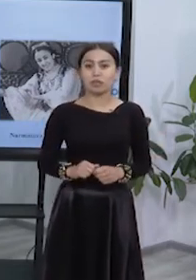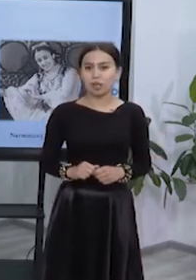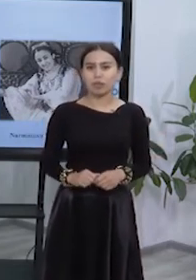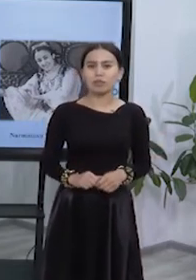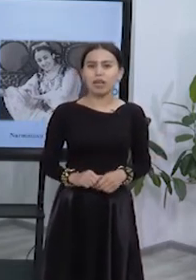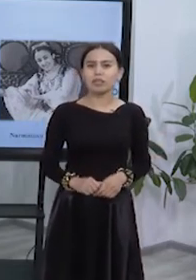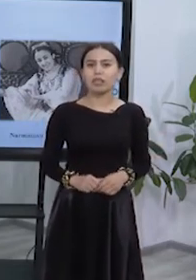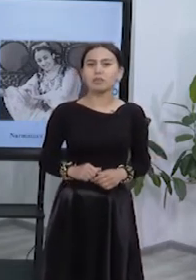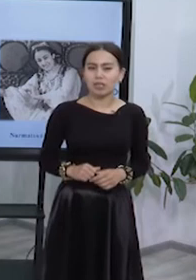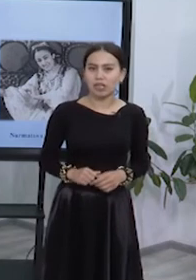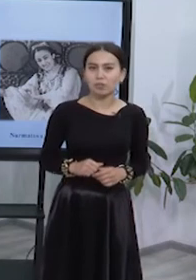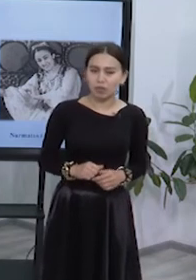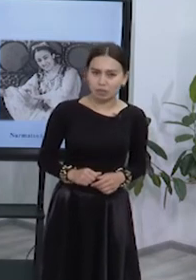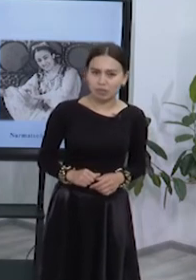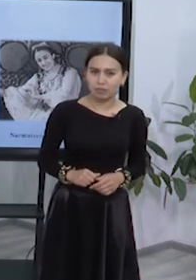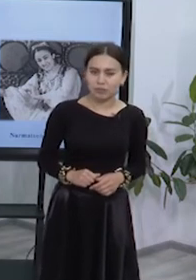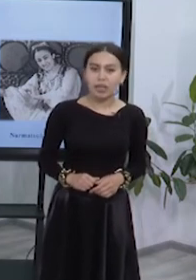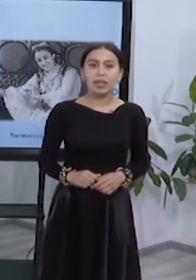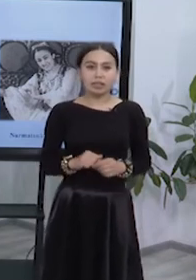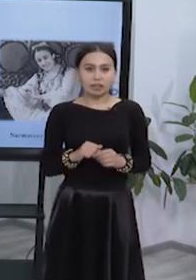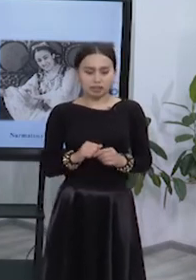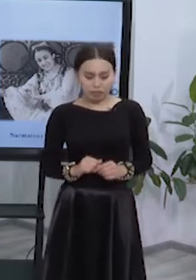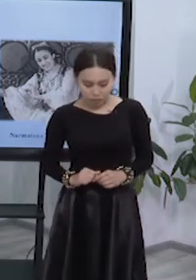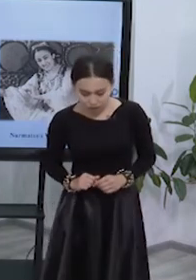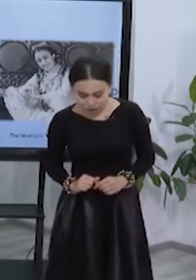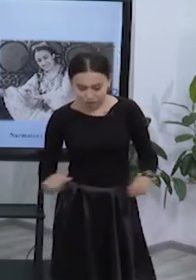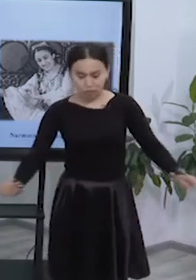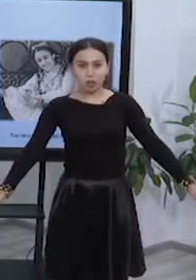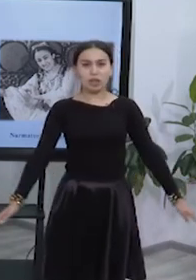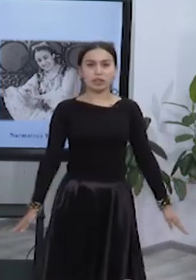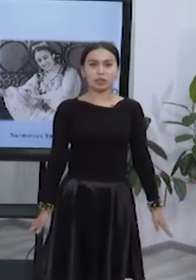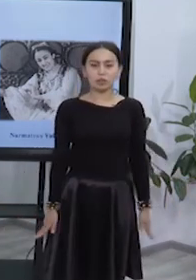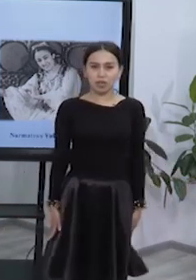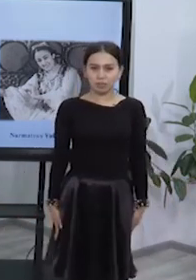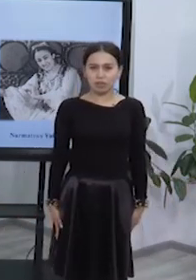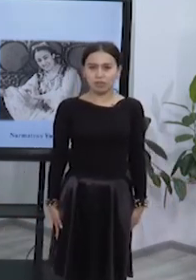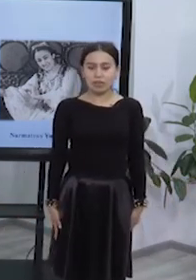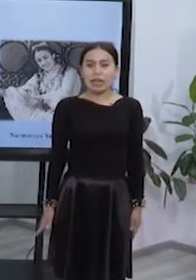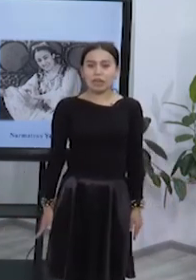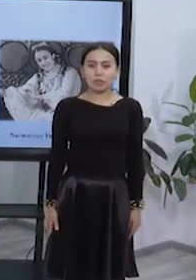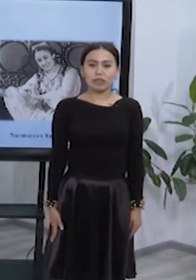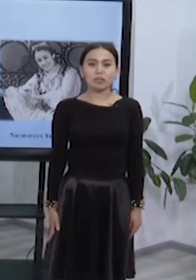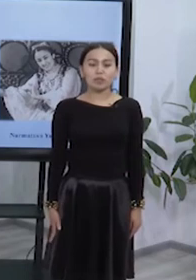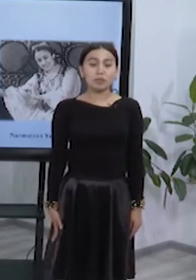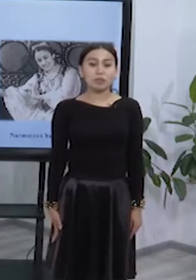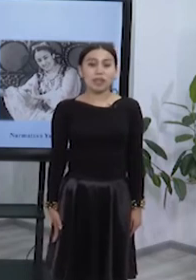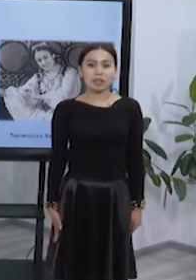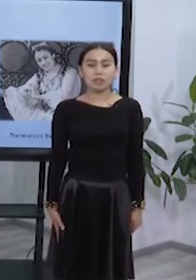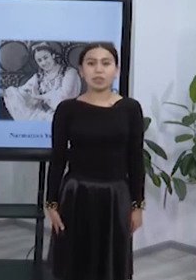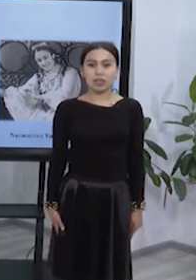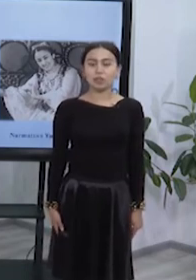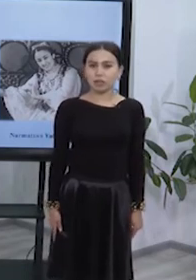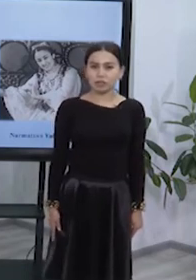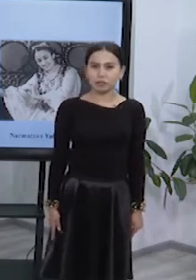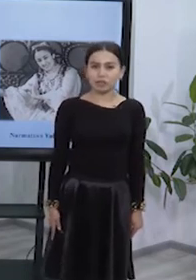barchasini musiqa bilan birgalikda bajarib ko'ramiz. Demak, rasmiy holatga turib olamiz. Albatta, men bilan